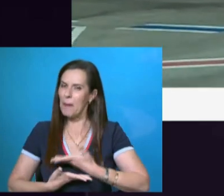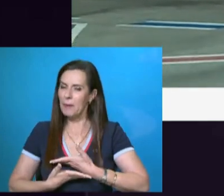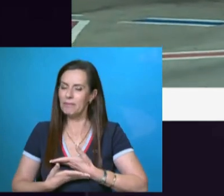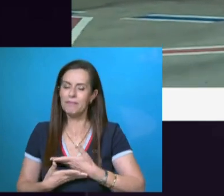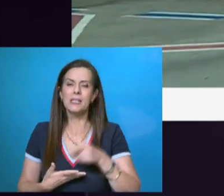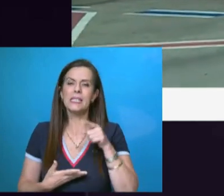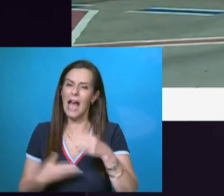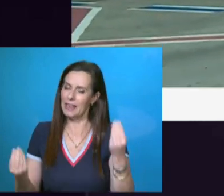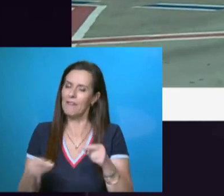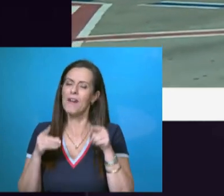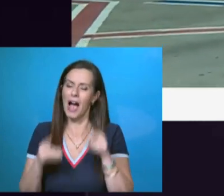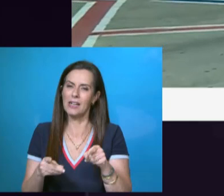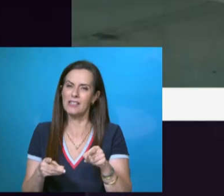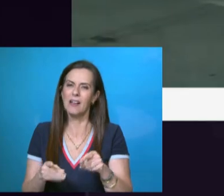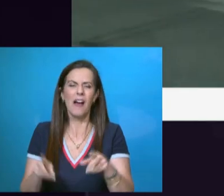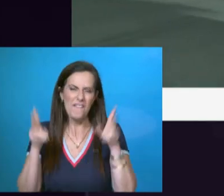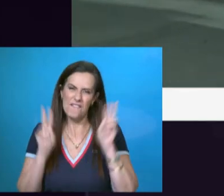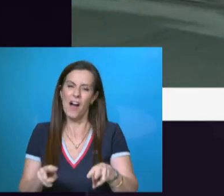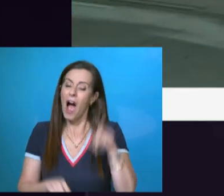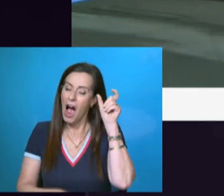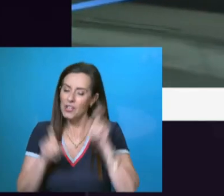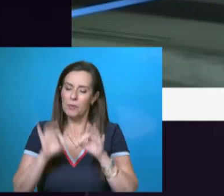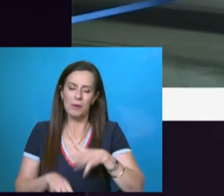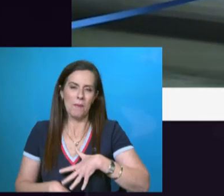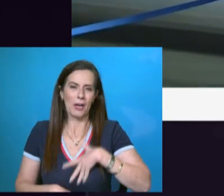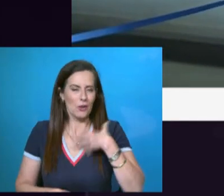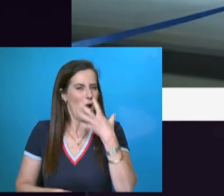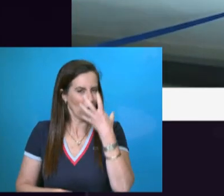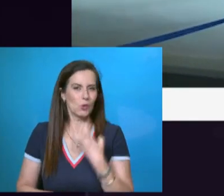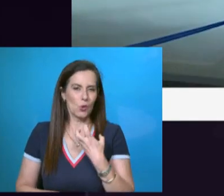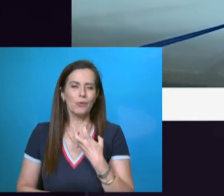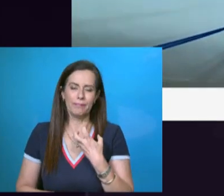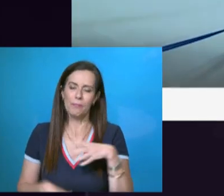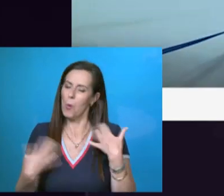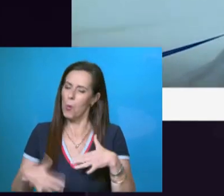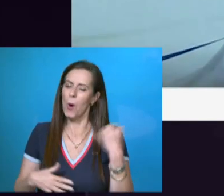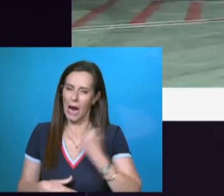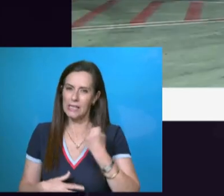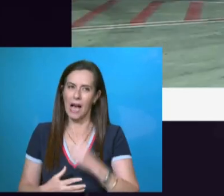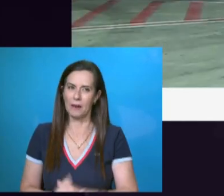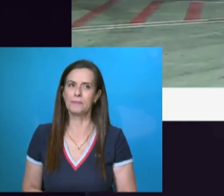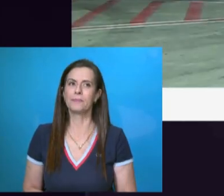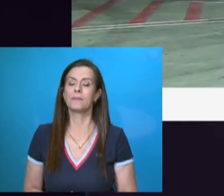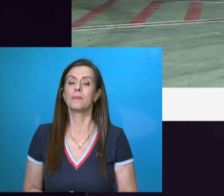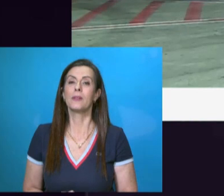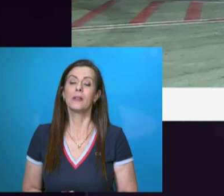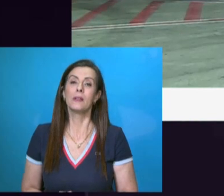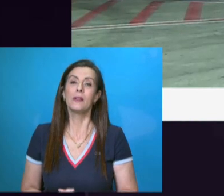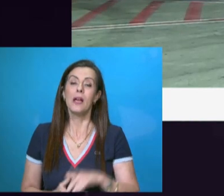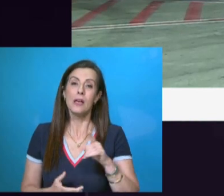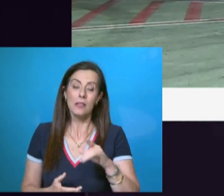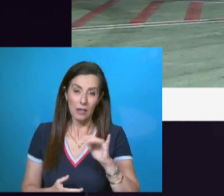הזה הוא אותנטי, כלומר אנשים בהחלט לקחו את הבשורה הזאת באופן מאוד מאוד קשה. וכן, פירוק, יש לנו